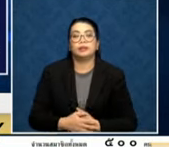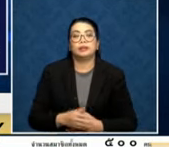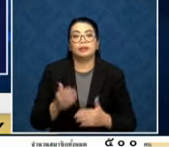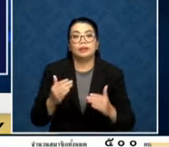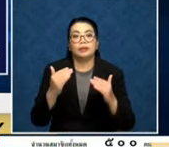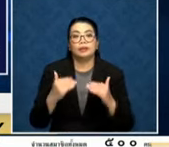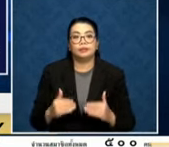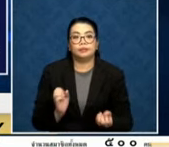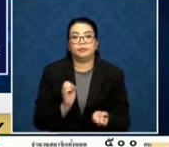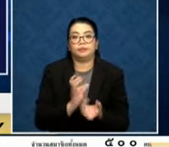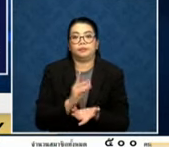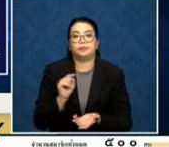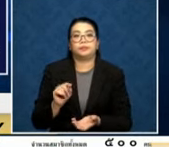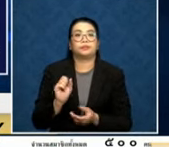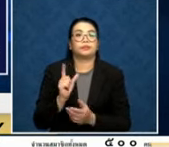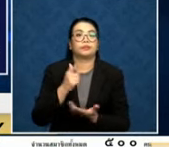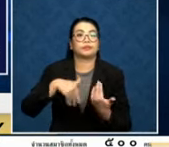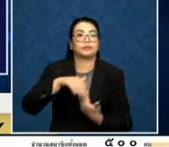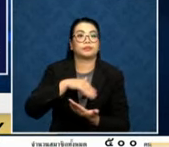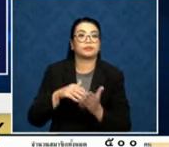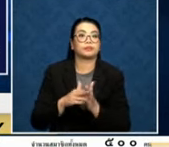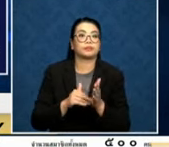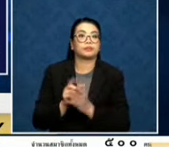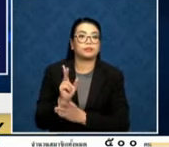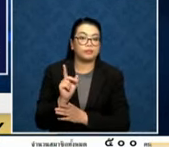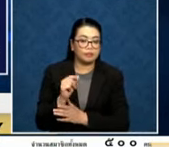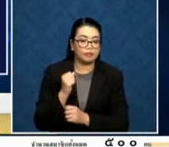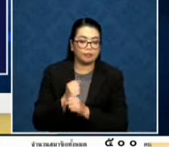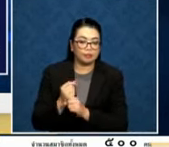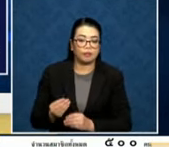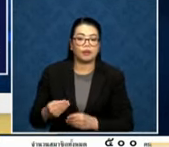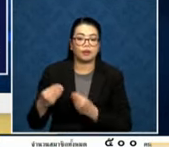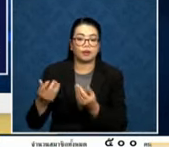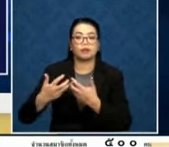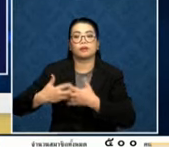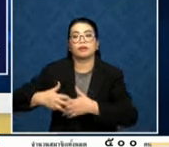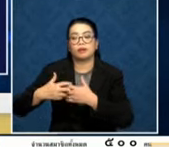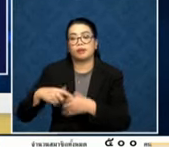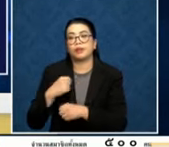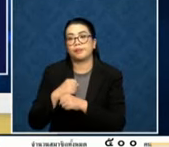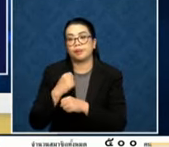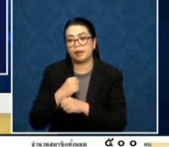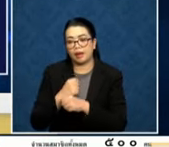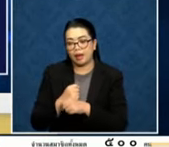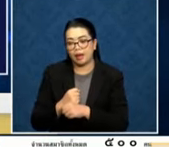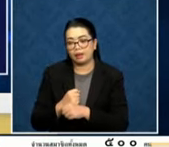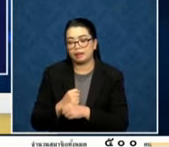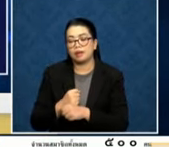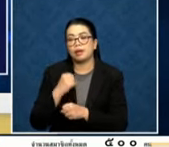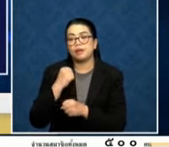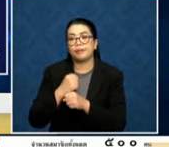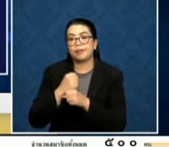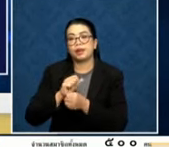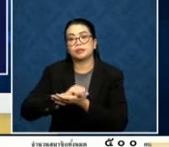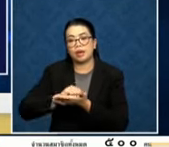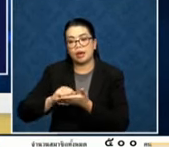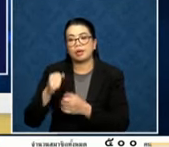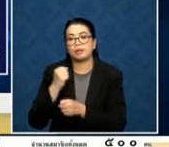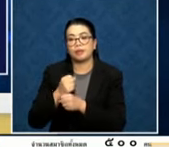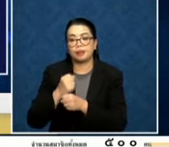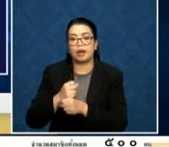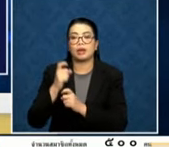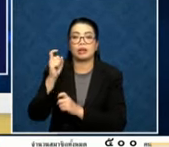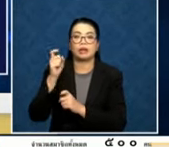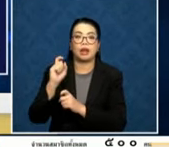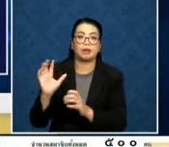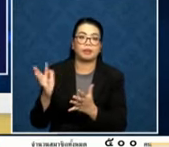ระดับธุรกิจครับเศรษฐกิจสีเขียวจะสร้างงานคาร์บอนต่ำหรือ GreenJobครับได้มากกว่า 100,000ตำแหน่งฮะตัว